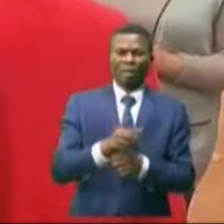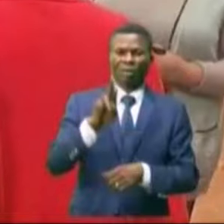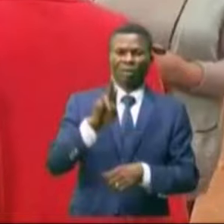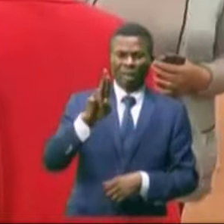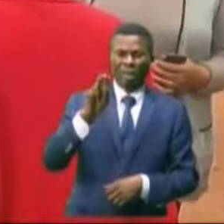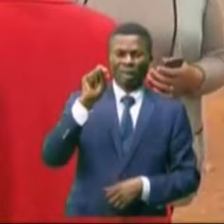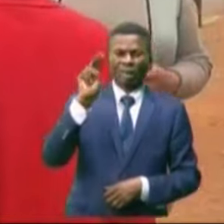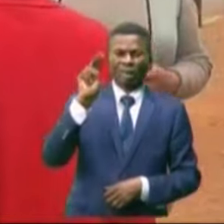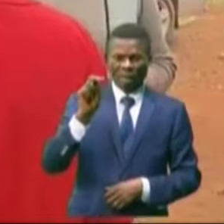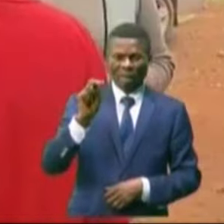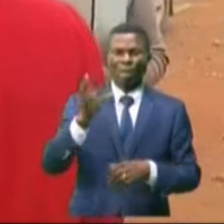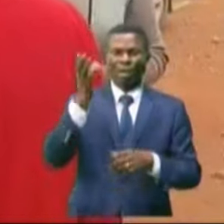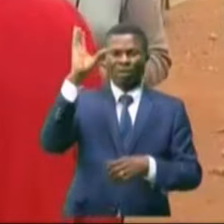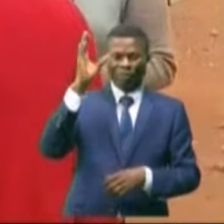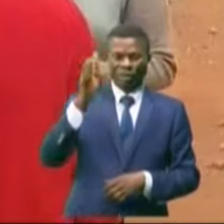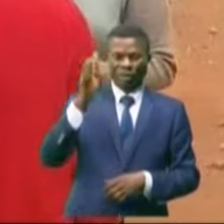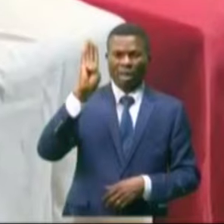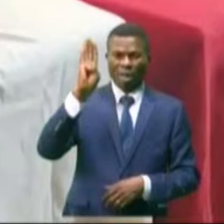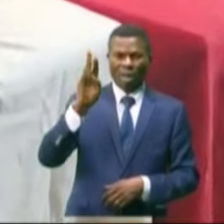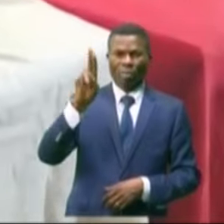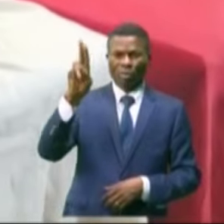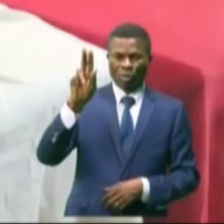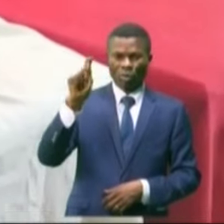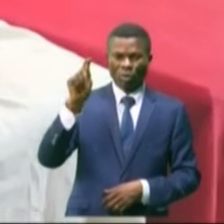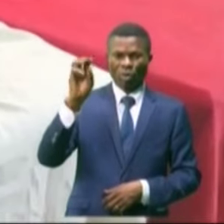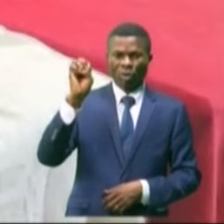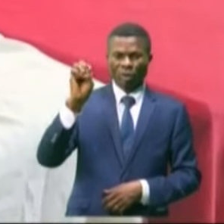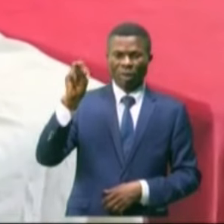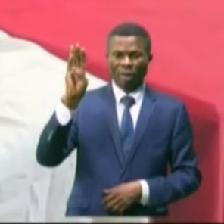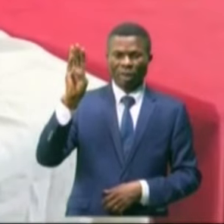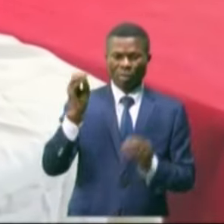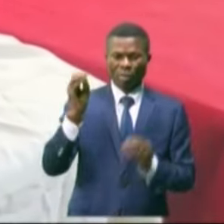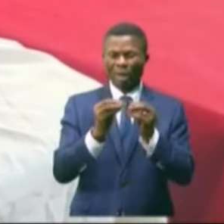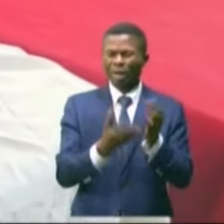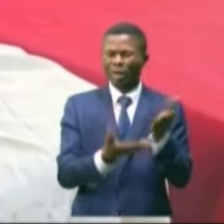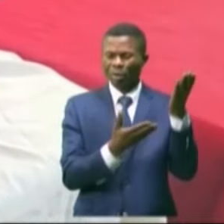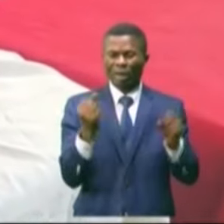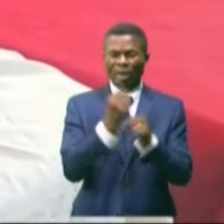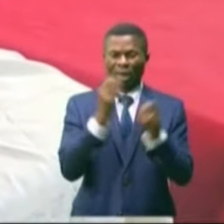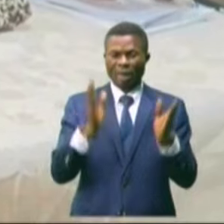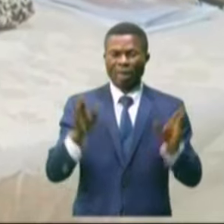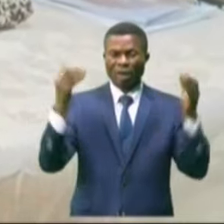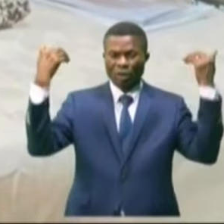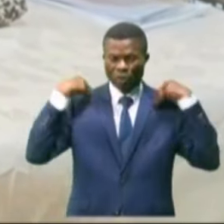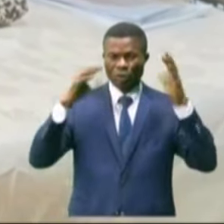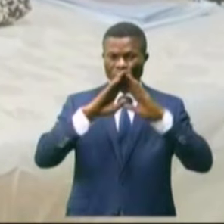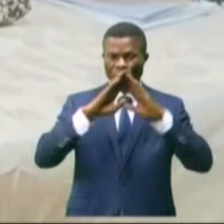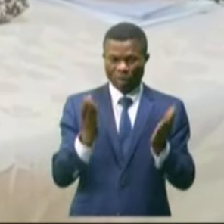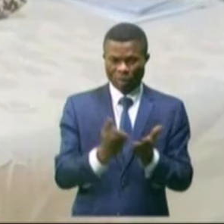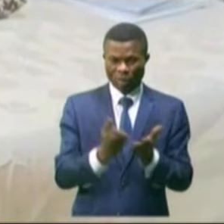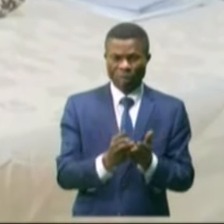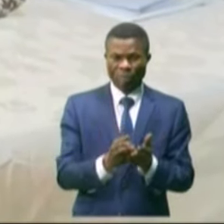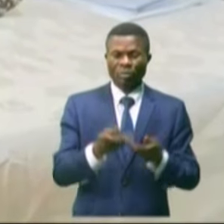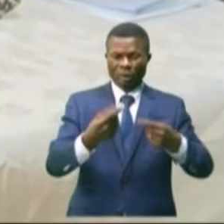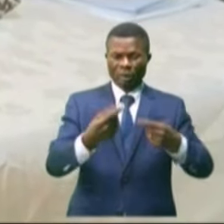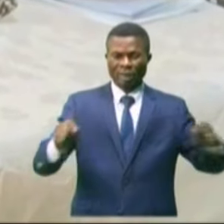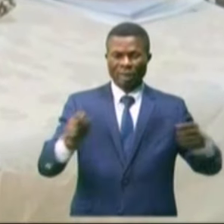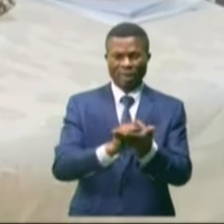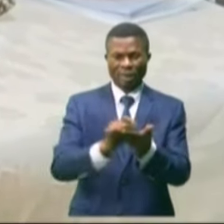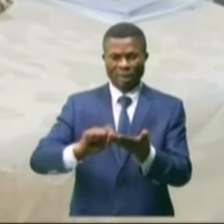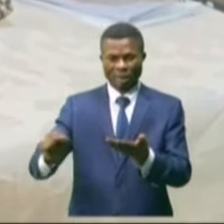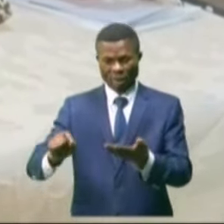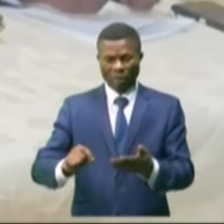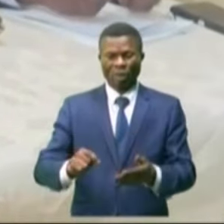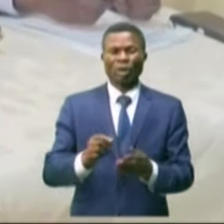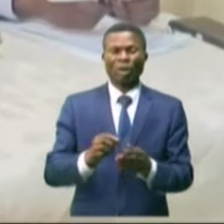session de Boutembo au cours d'une réunion extraordinaire avec tous les agents et cadres qui a été tenue dans la salle de rédaction de la station